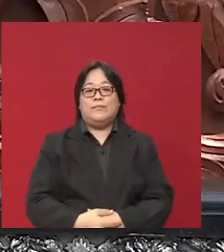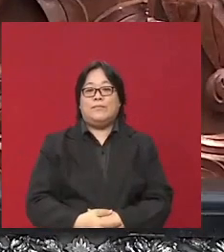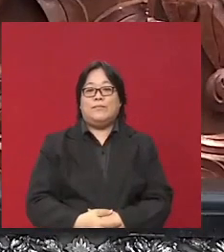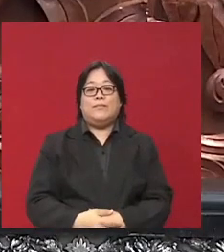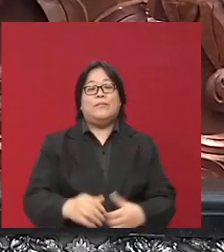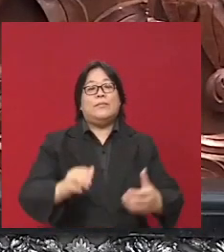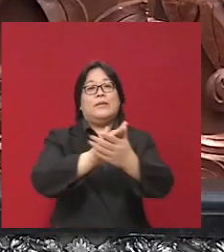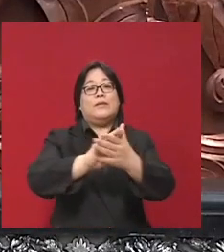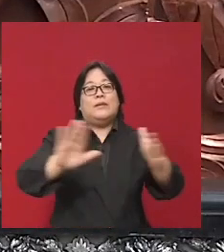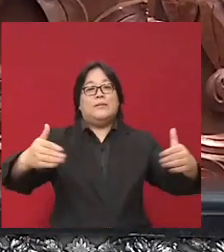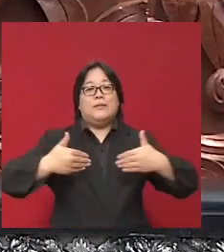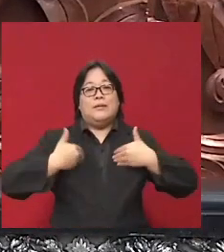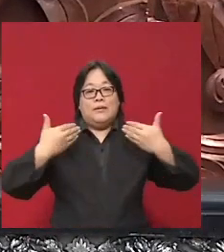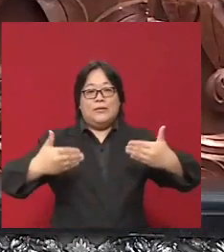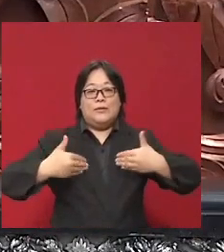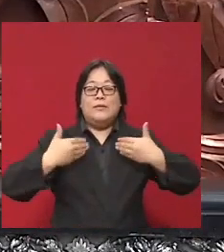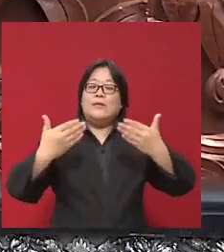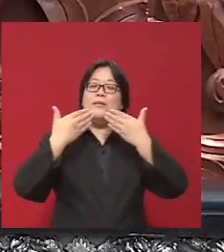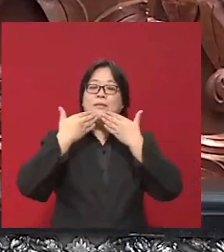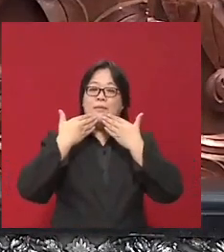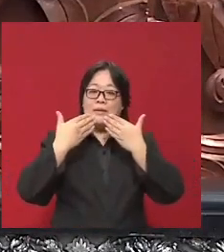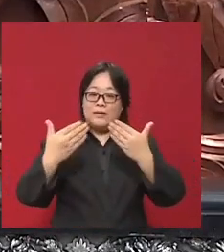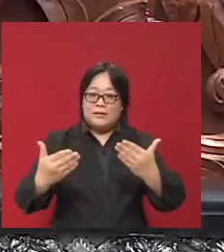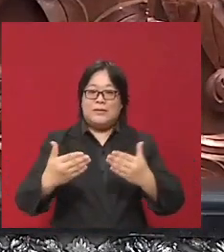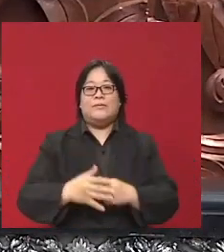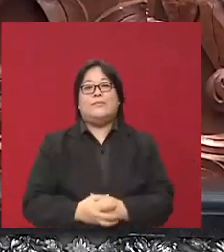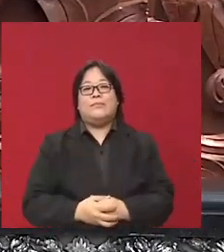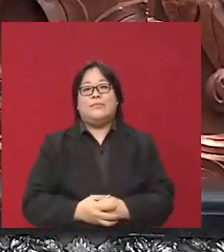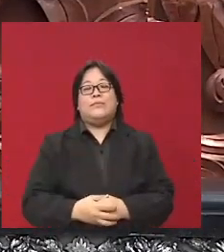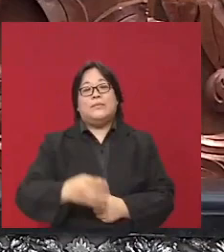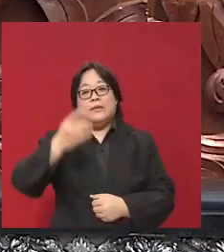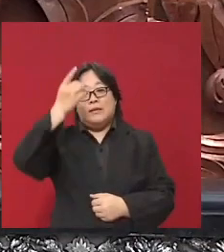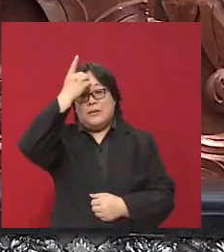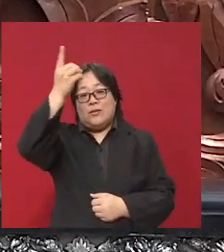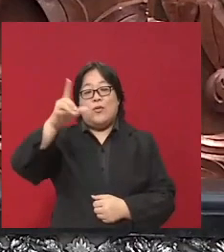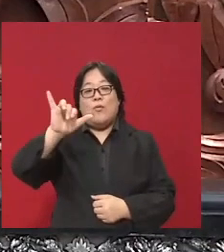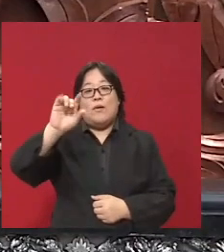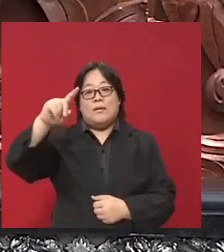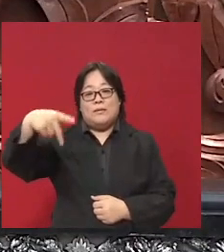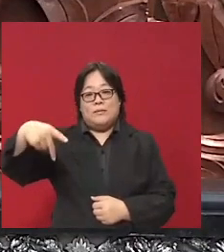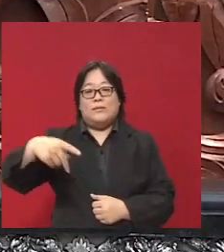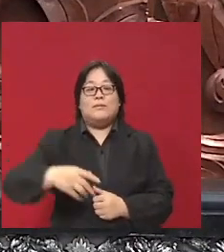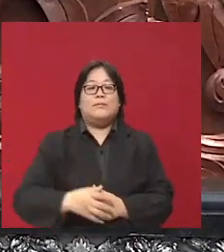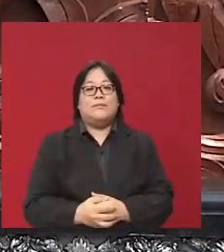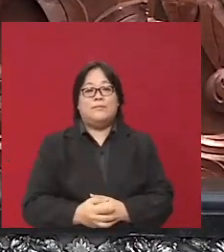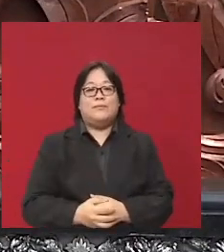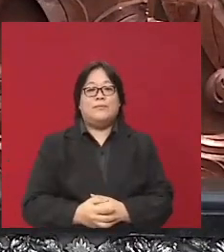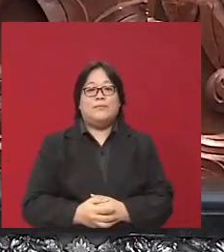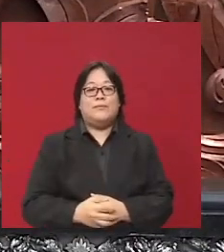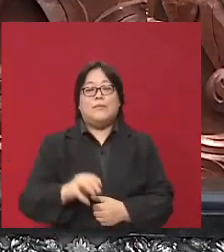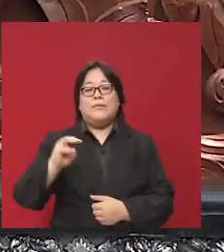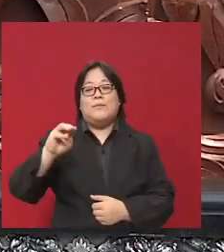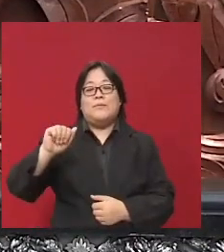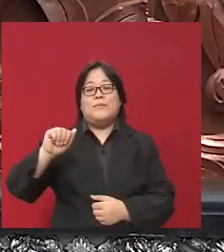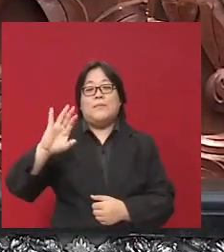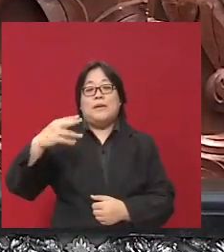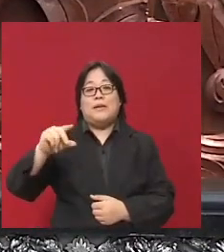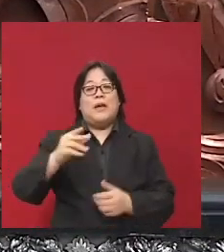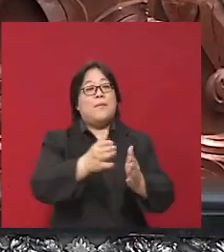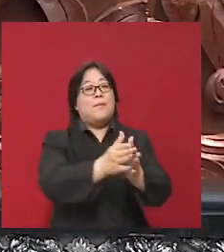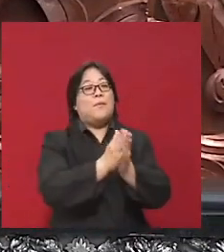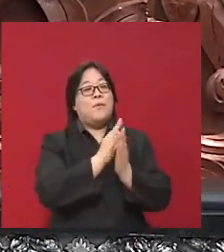wabarakatuh salam sejahtera Terima kasih Eh jatuh ini betul macang